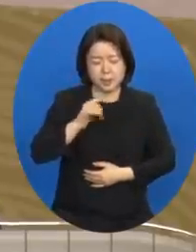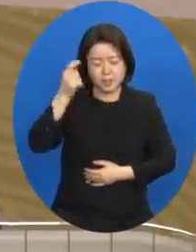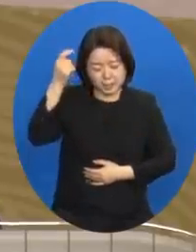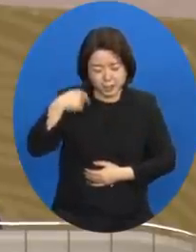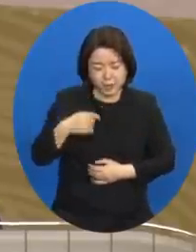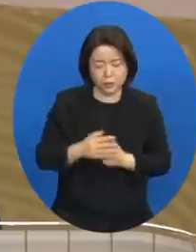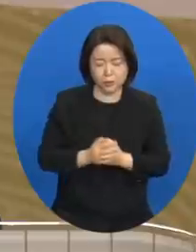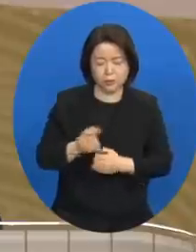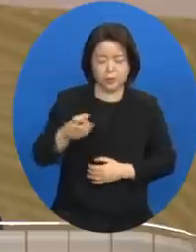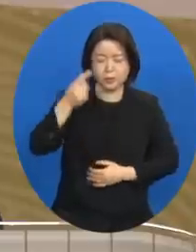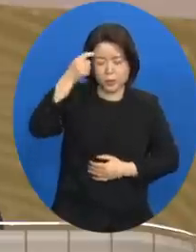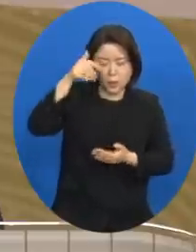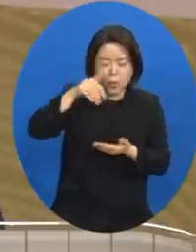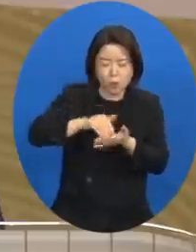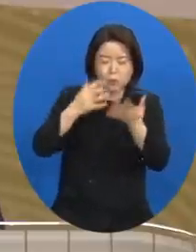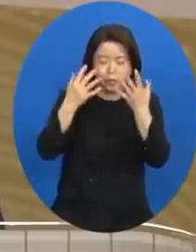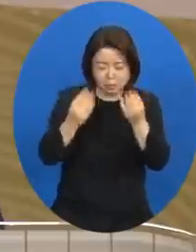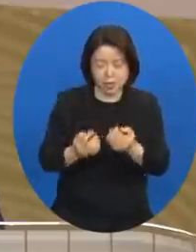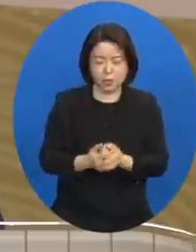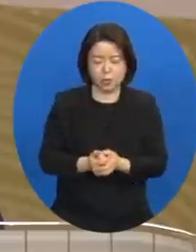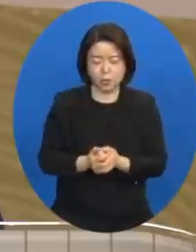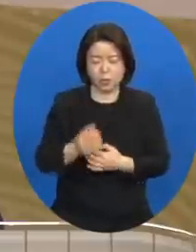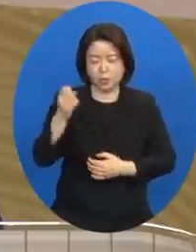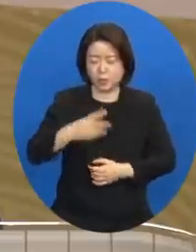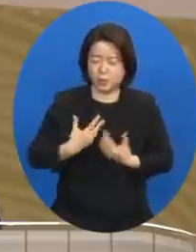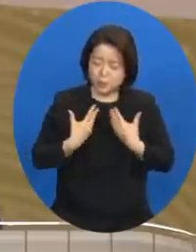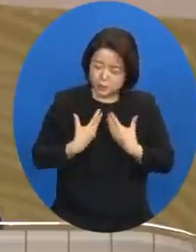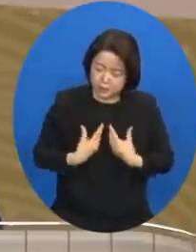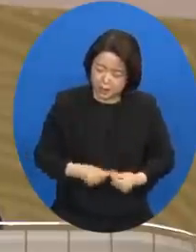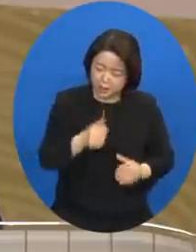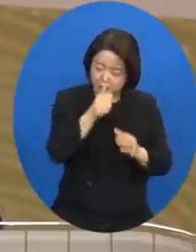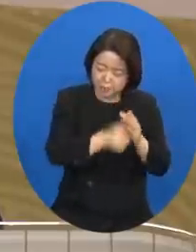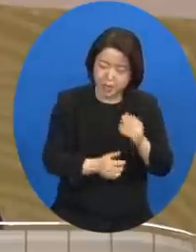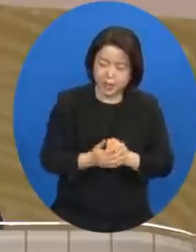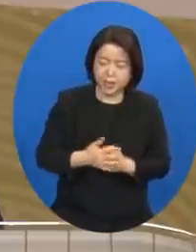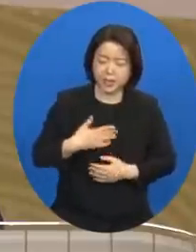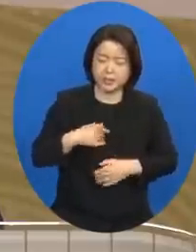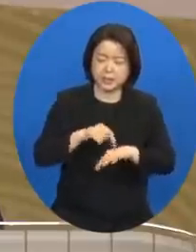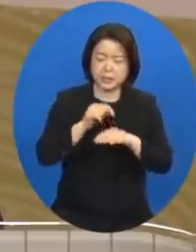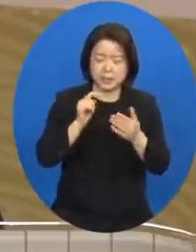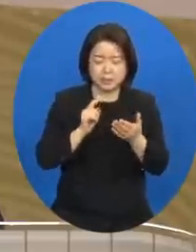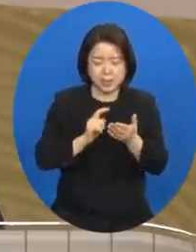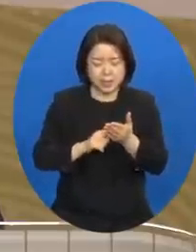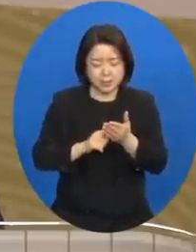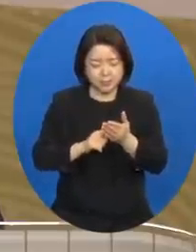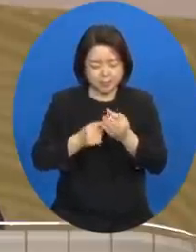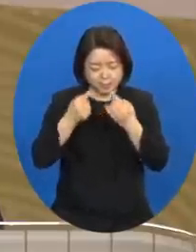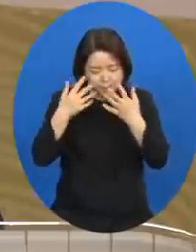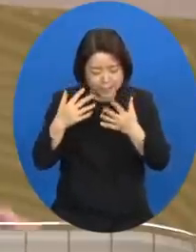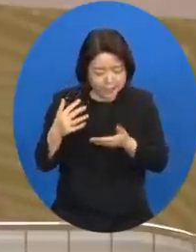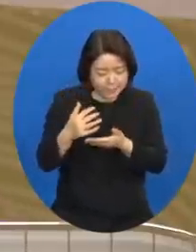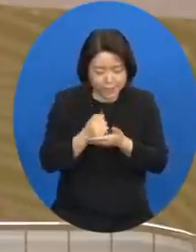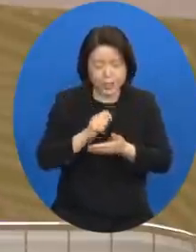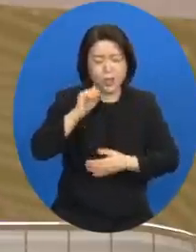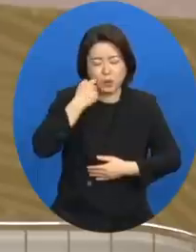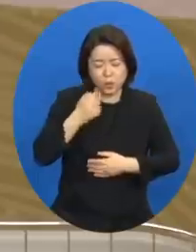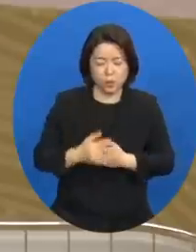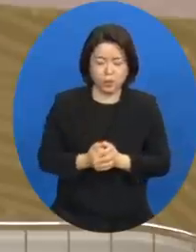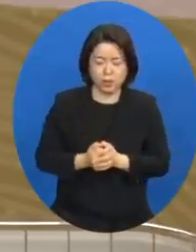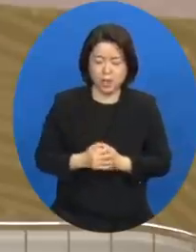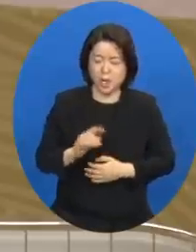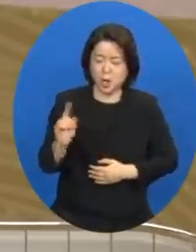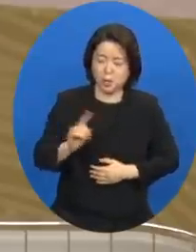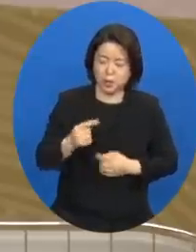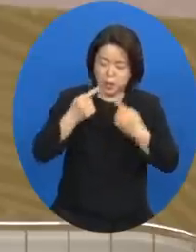많고 또 좌절에 빠지는지 우리 마음을 종잡기가 어렵습니다. 무엇인가